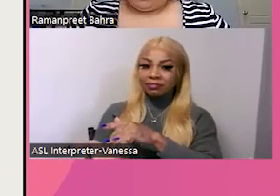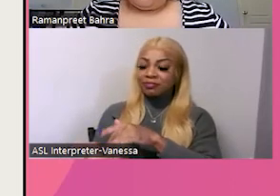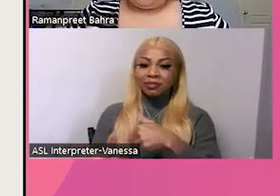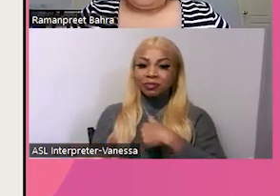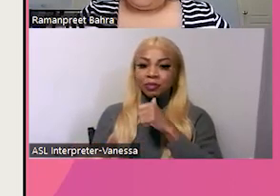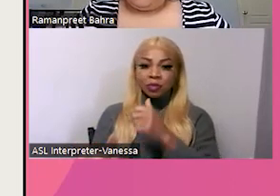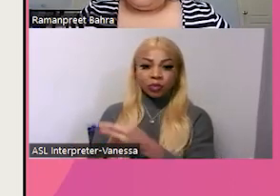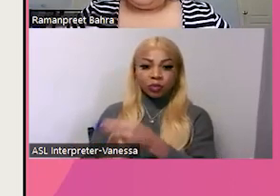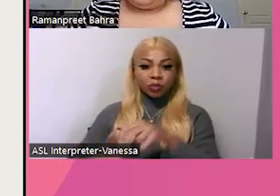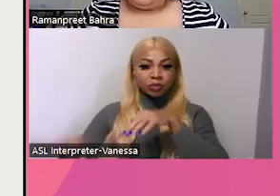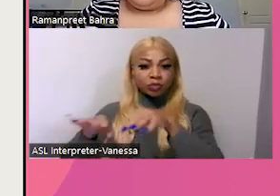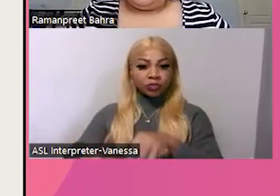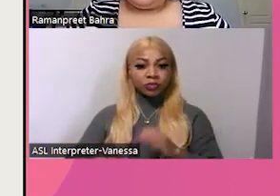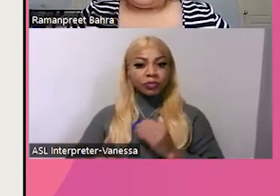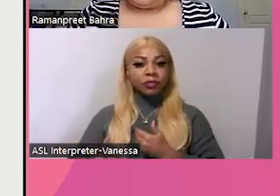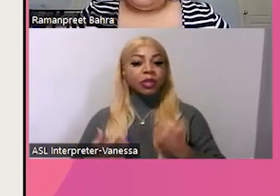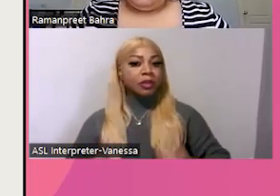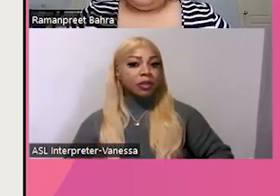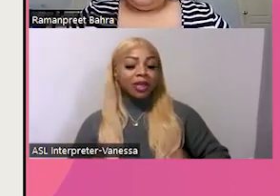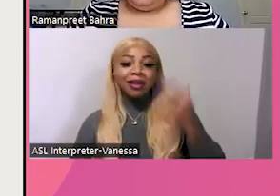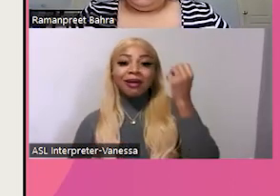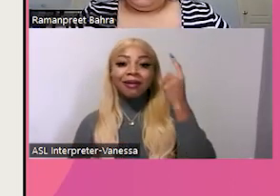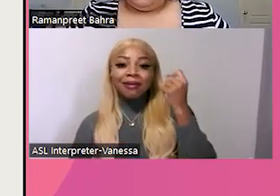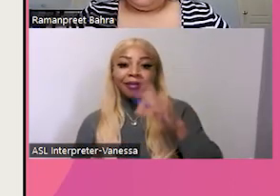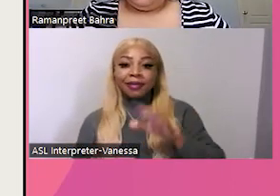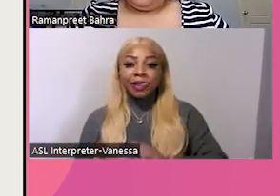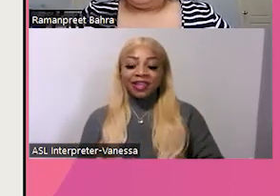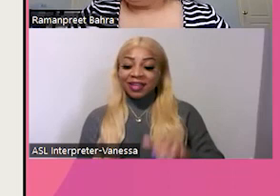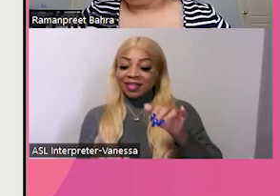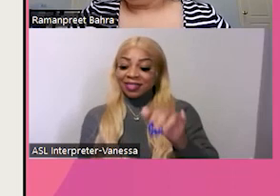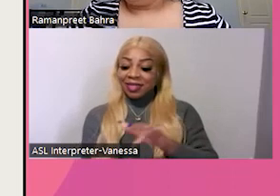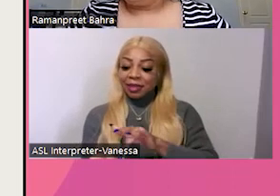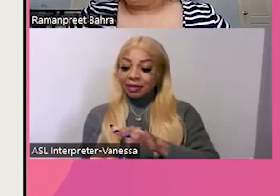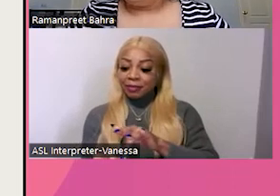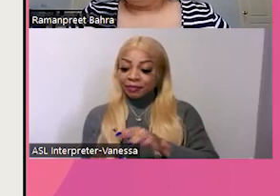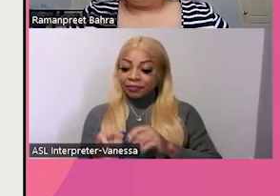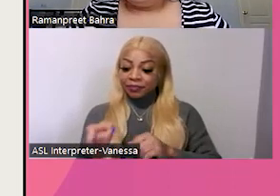nos corps, parce que le modèle biomédical de la santé